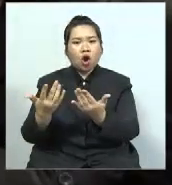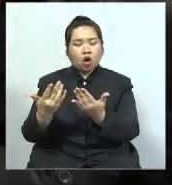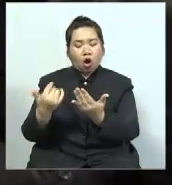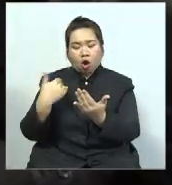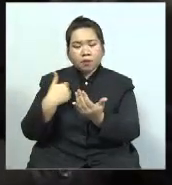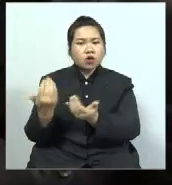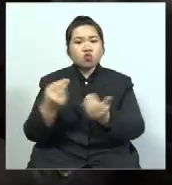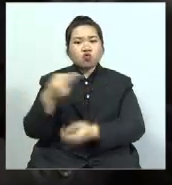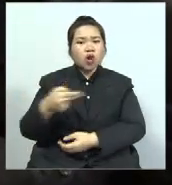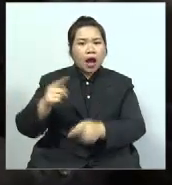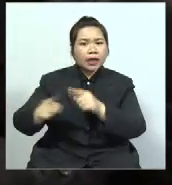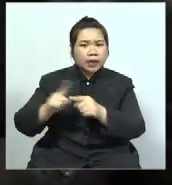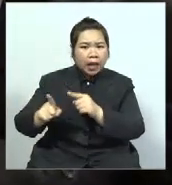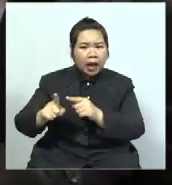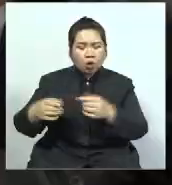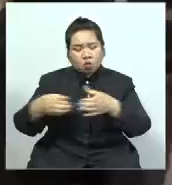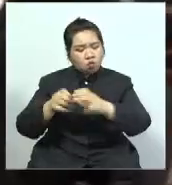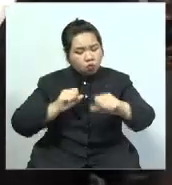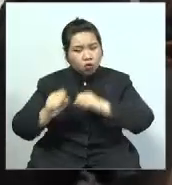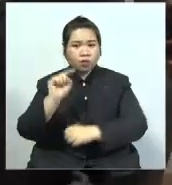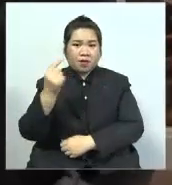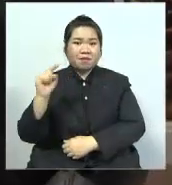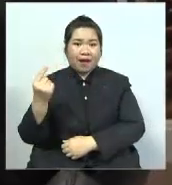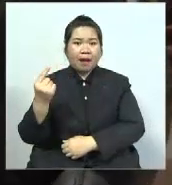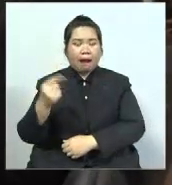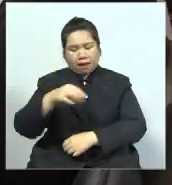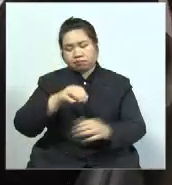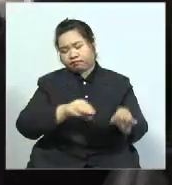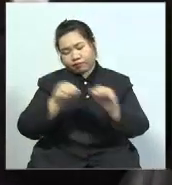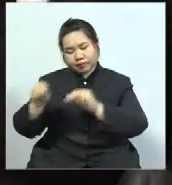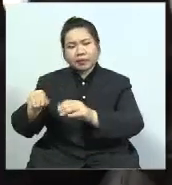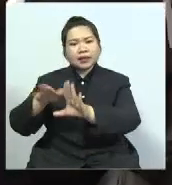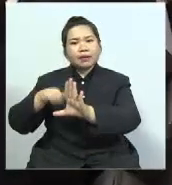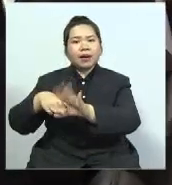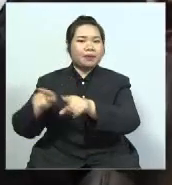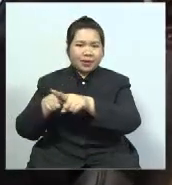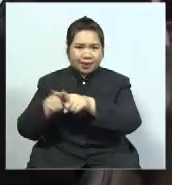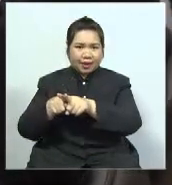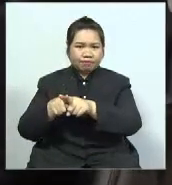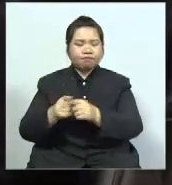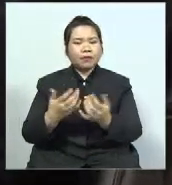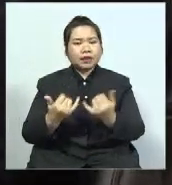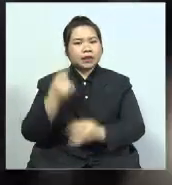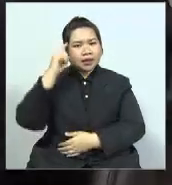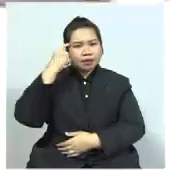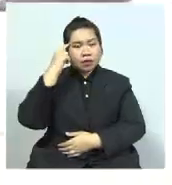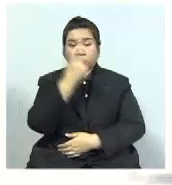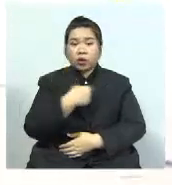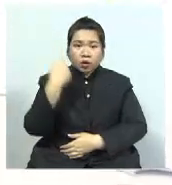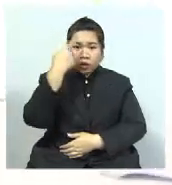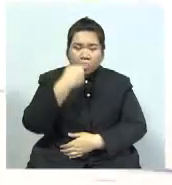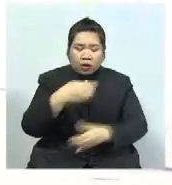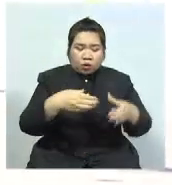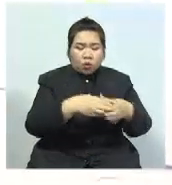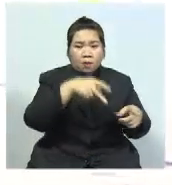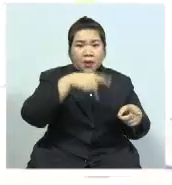ายาททางการเมืองของตนเองนะคะที่เป็นคนรุ่นใหม่ไฟแรงค่ะมาสมัครสมาชิกพรรคด้วยทางนี้ก็ไม่ทราบว่าจะมีสมาชิกพรรคเ